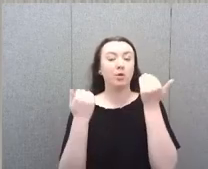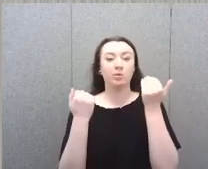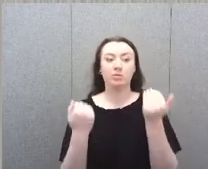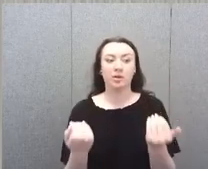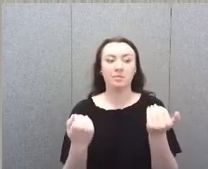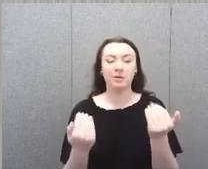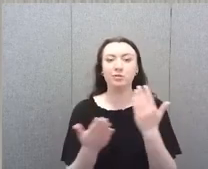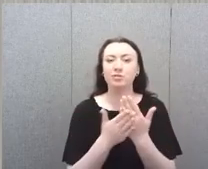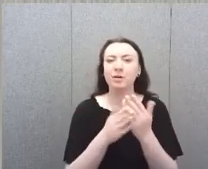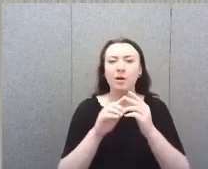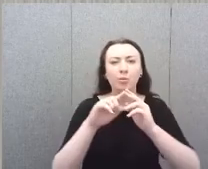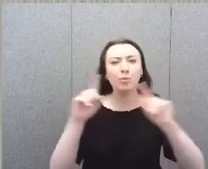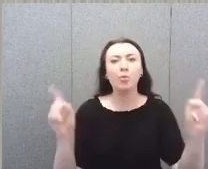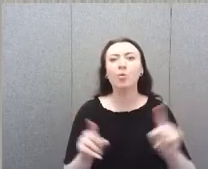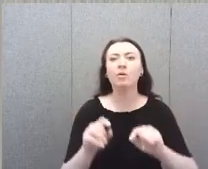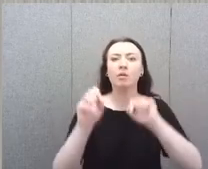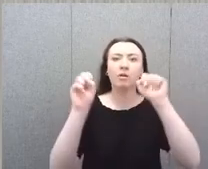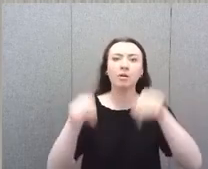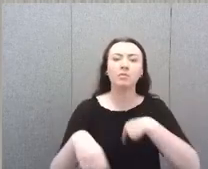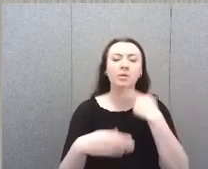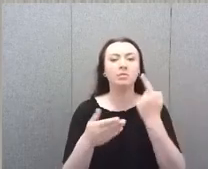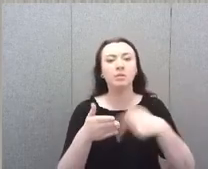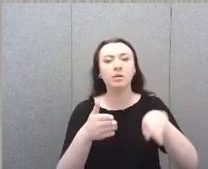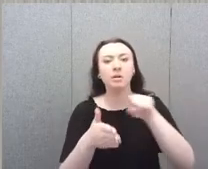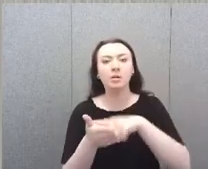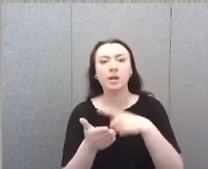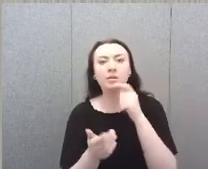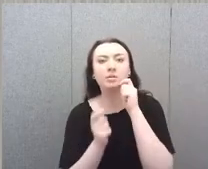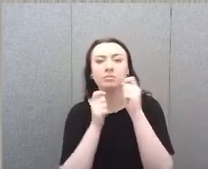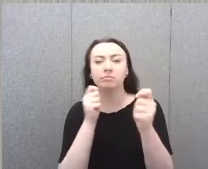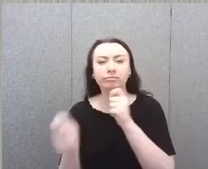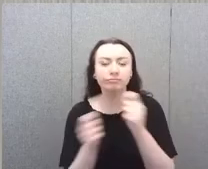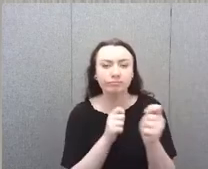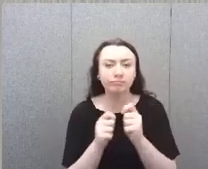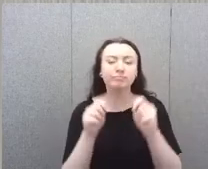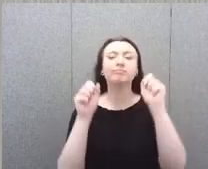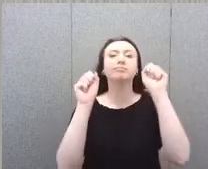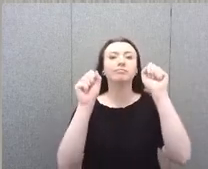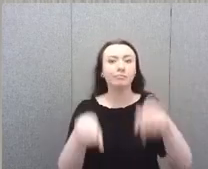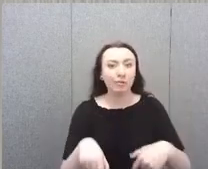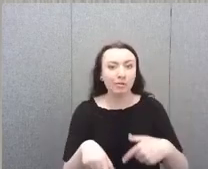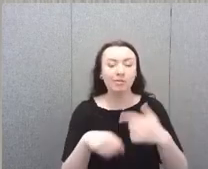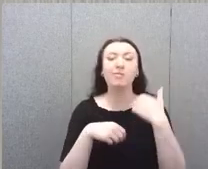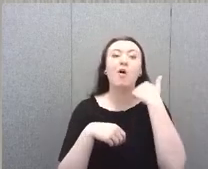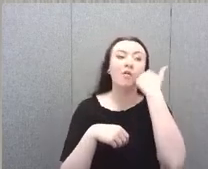вас есть прекрасная возможность задавать вопросы нашим участникам.